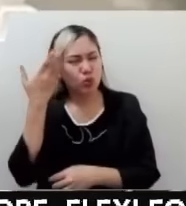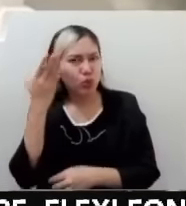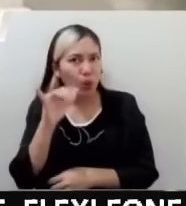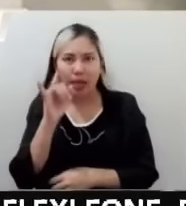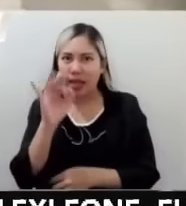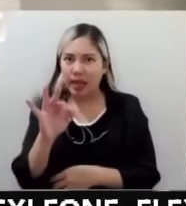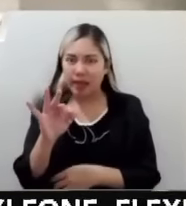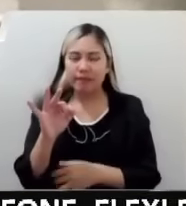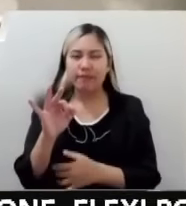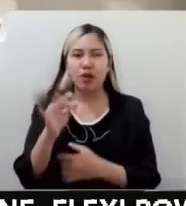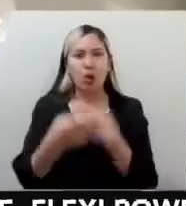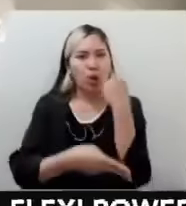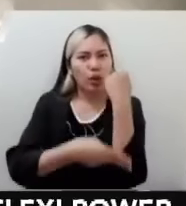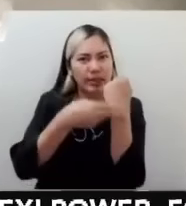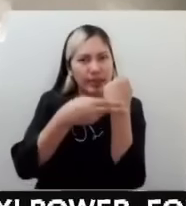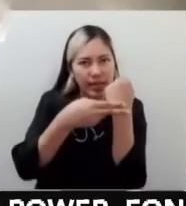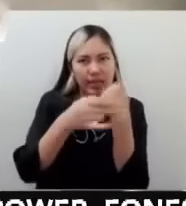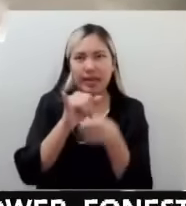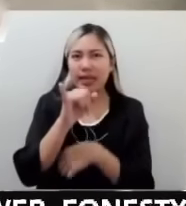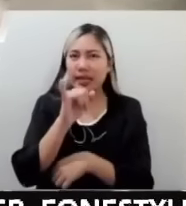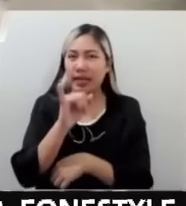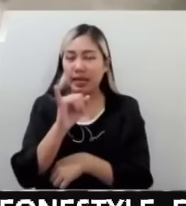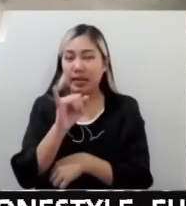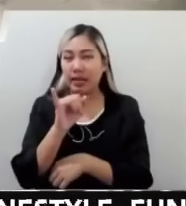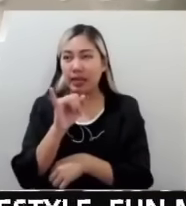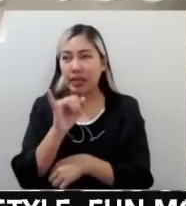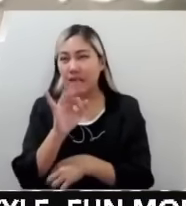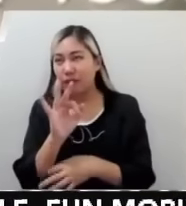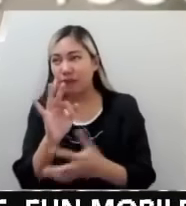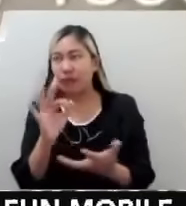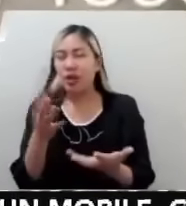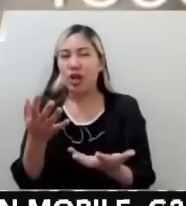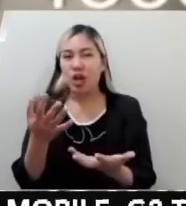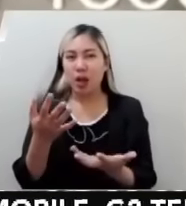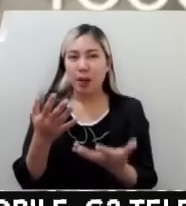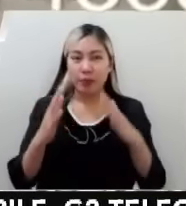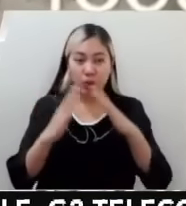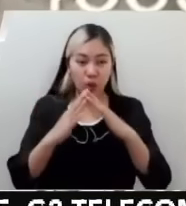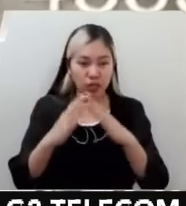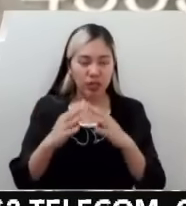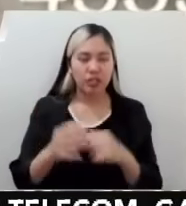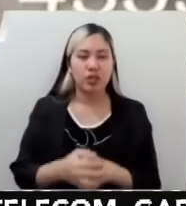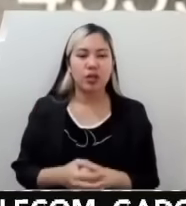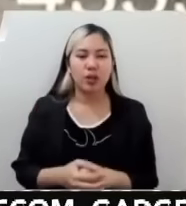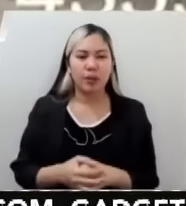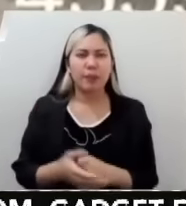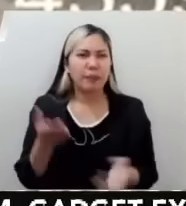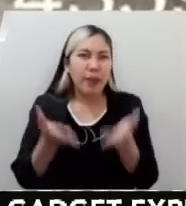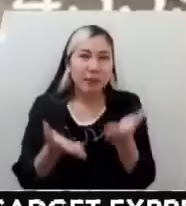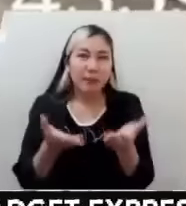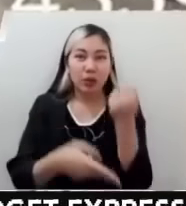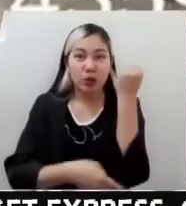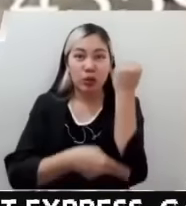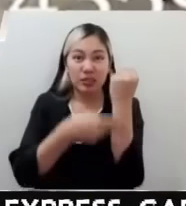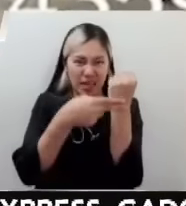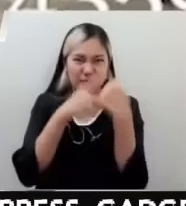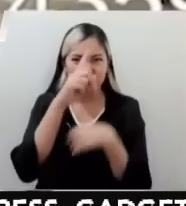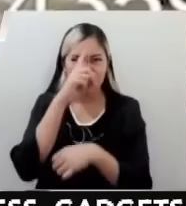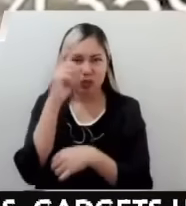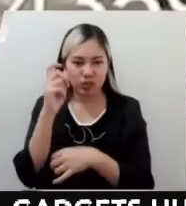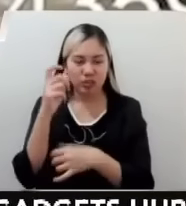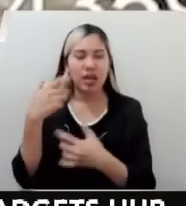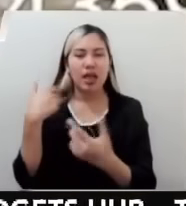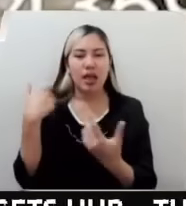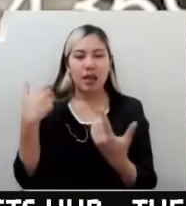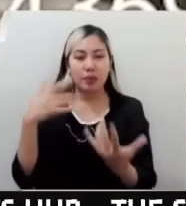hotel. We're thinking it might be a hotel po kasi nag-hotel po siya doon sa Indonesia nung mga paikot-ikot po niya doon.